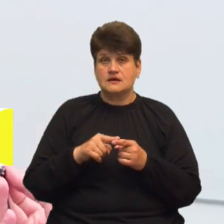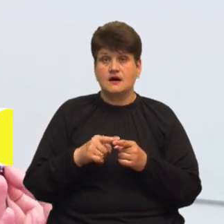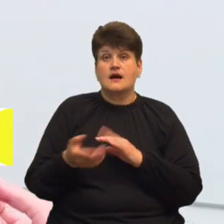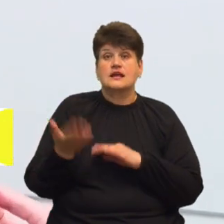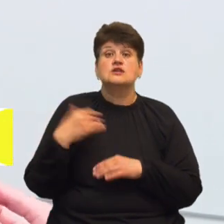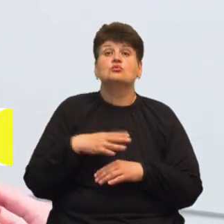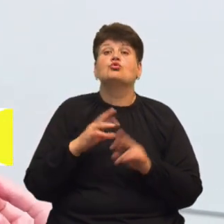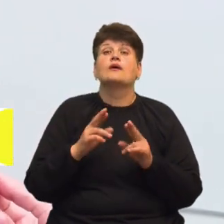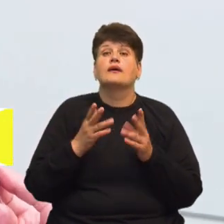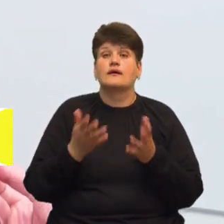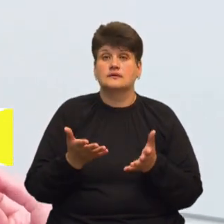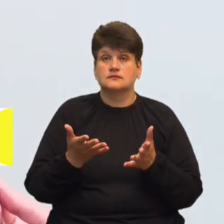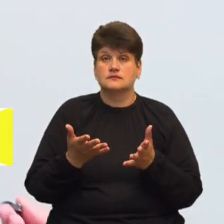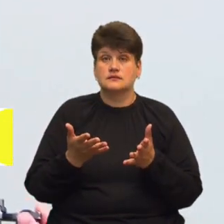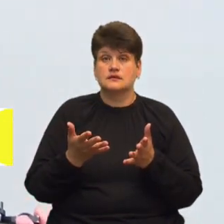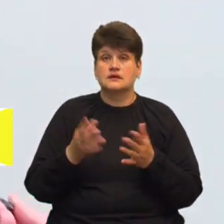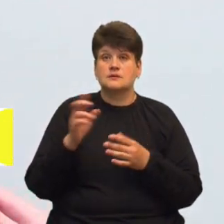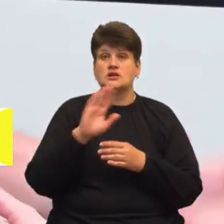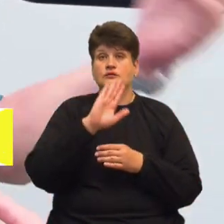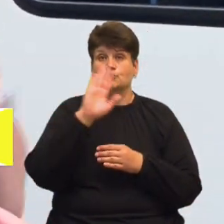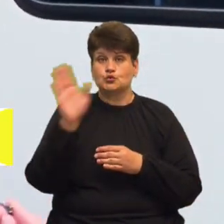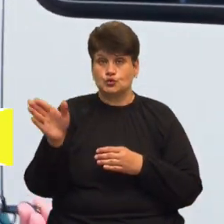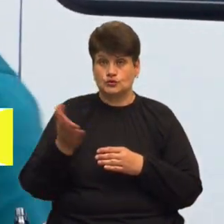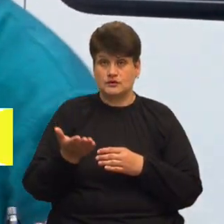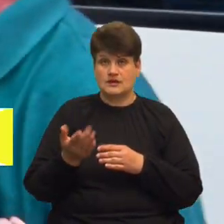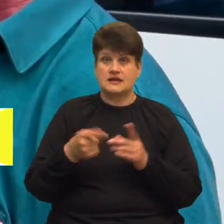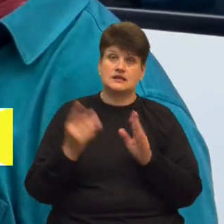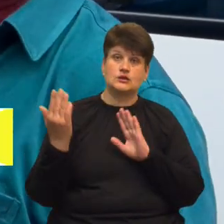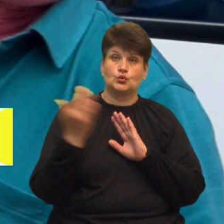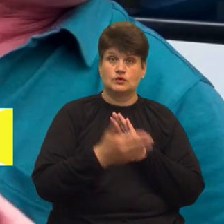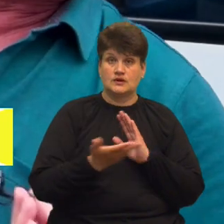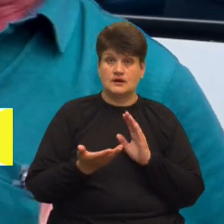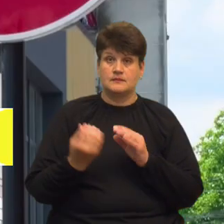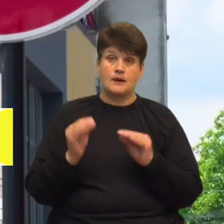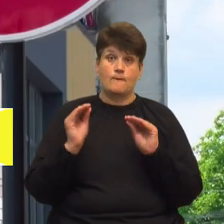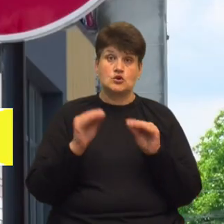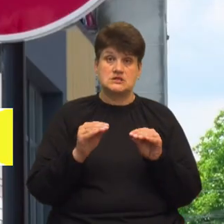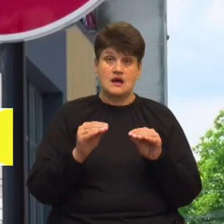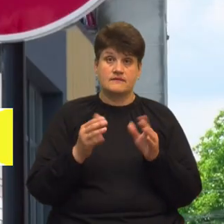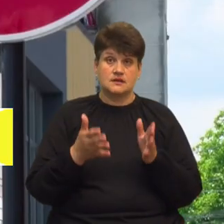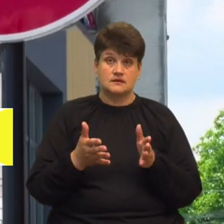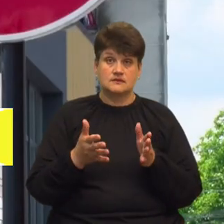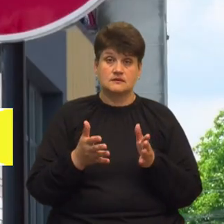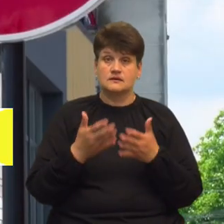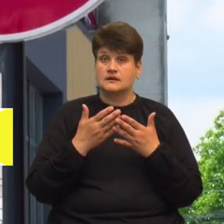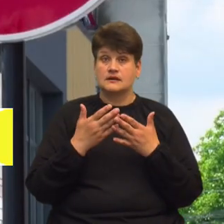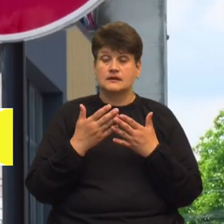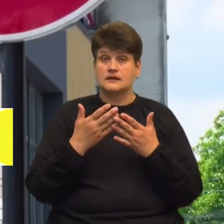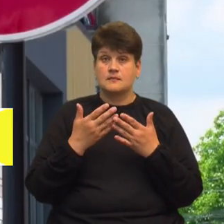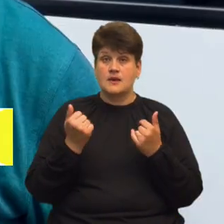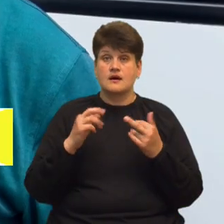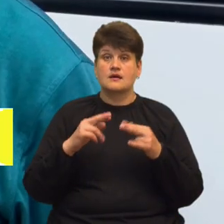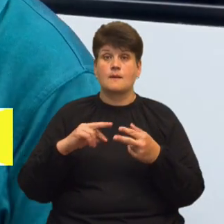було як. На Бережан – у ту сторону їхали, а ці сюди. А тепер от поставили знак і нема то влади його поміняти, нема